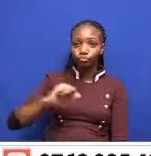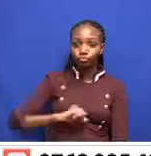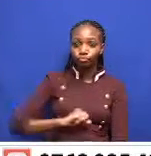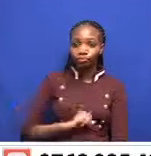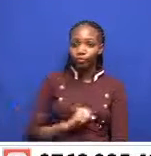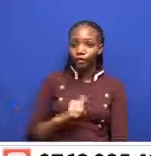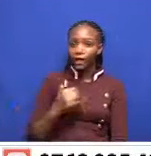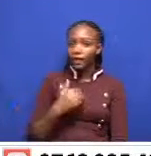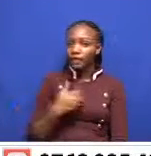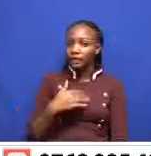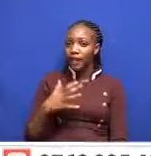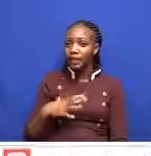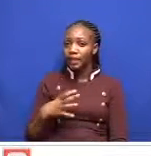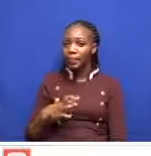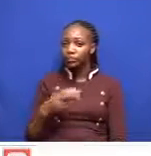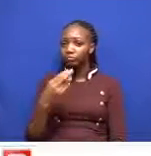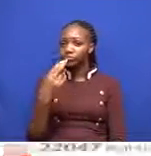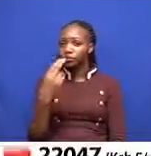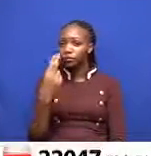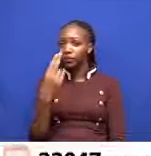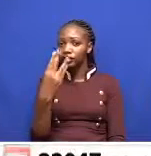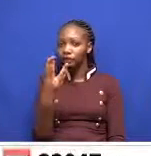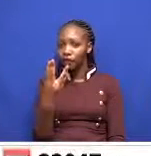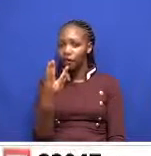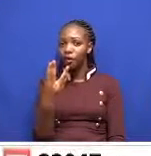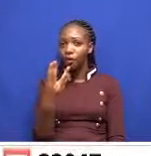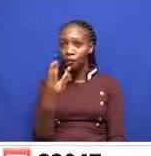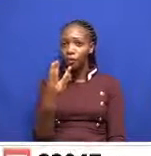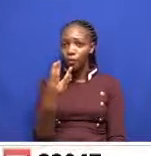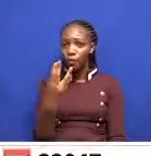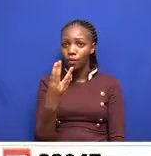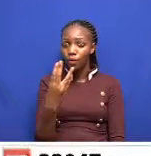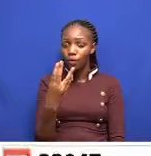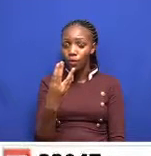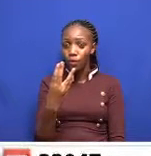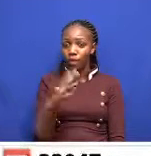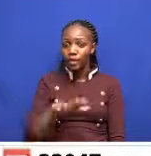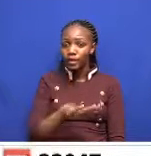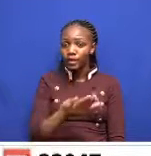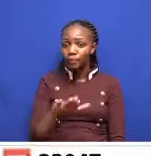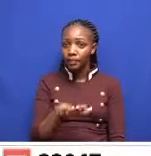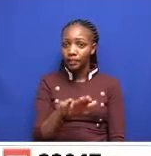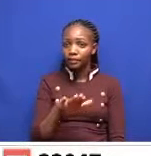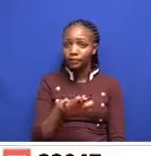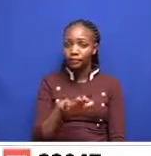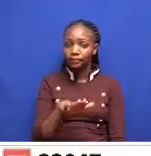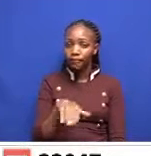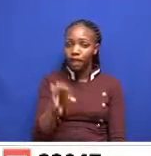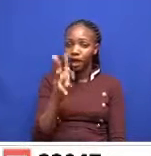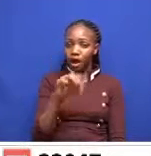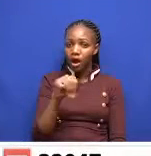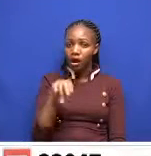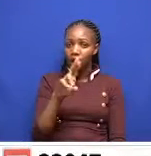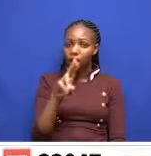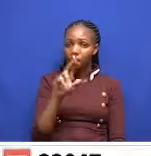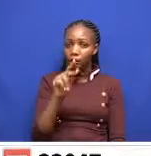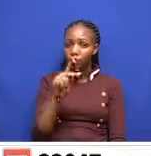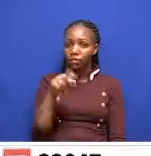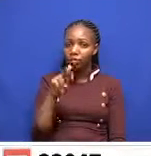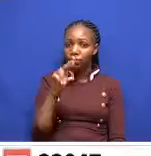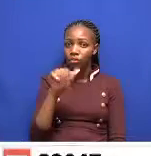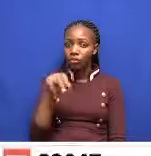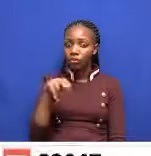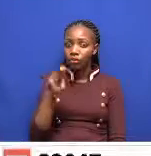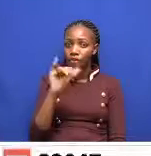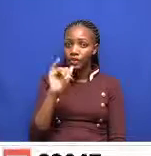ambayo ilikuwa na abiria 24 katika sehemu za Mukuyuni. Na